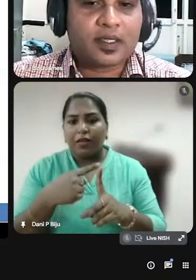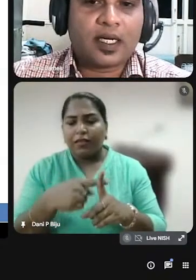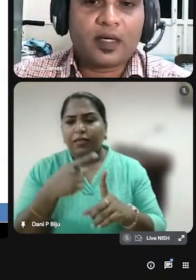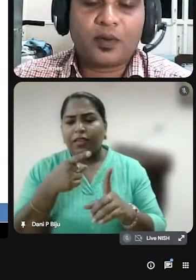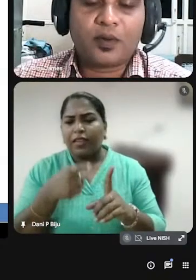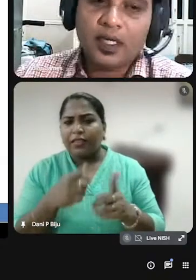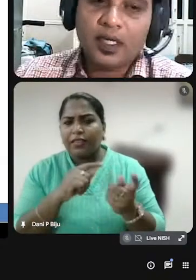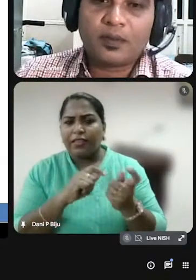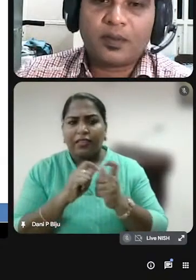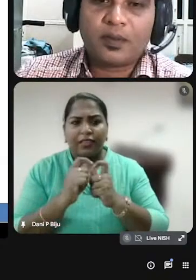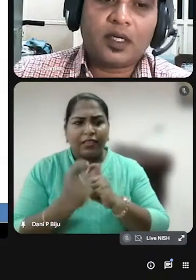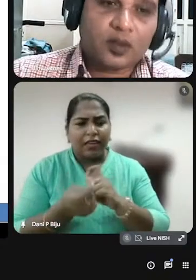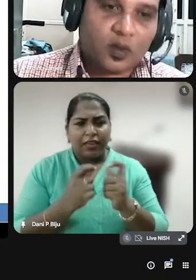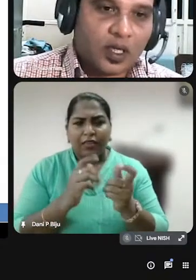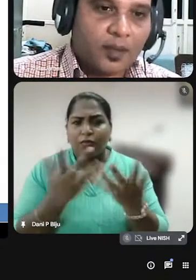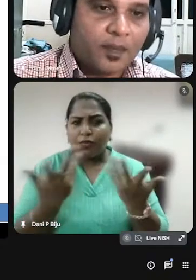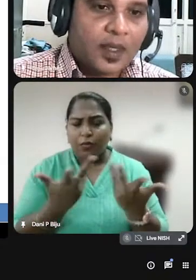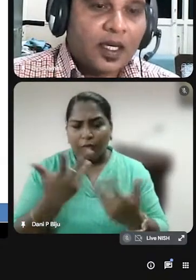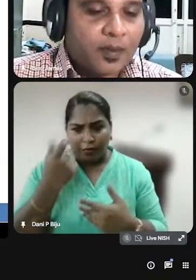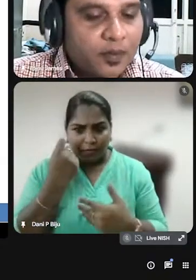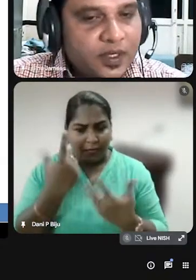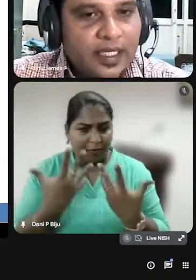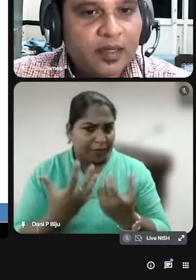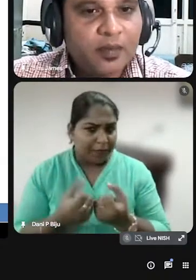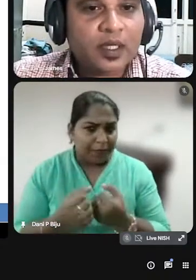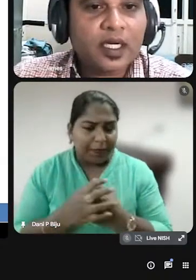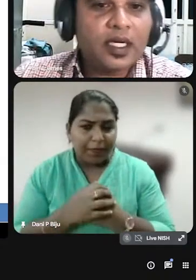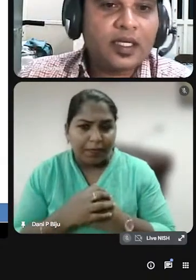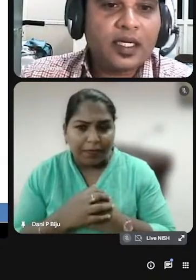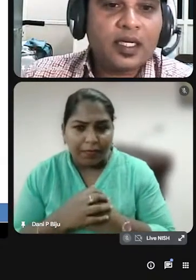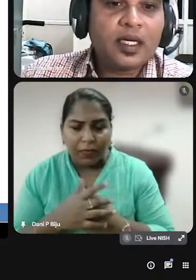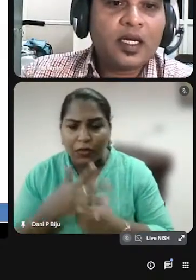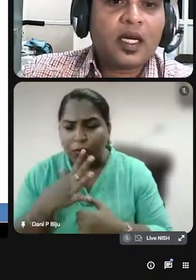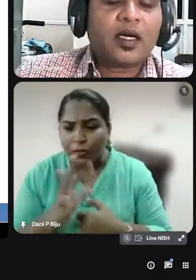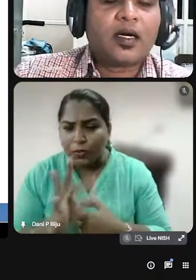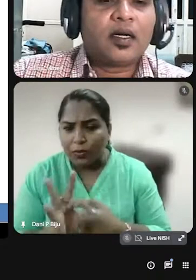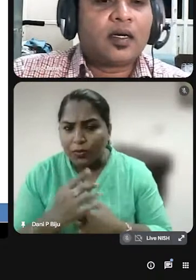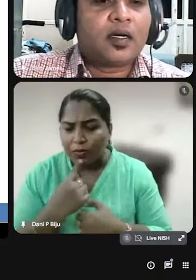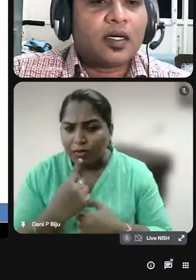എന്ന് മനസ്സിലാക്കാനും ഒക്കെ നമ്മൾ തുടങ്ങും. അപ്പം ശരിക്കും പറഞ്ഞാൽ ഇതില്